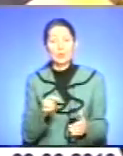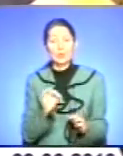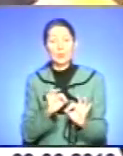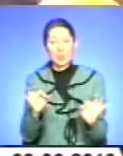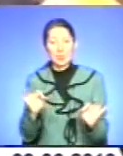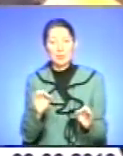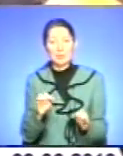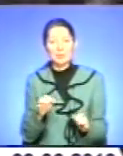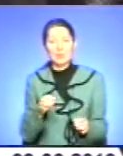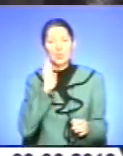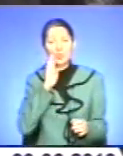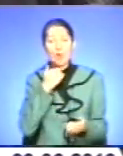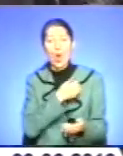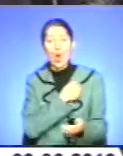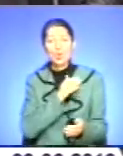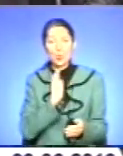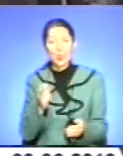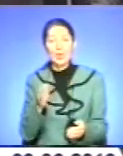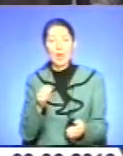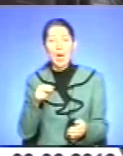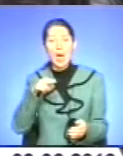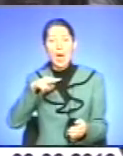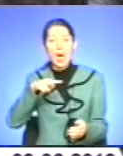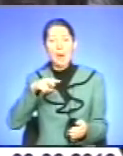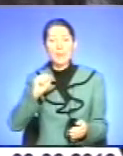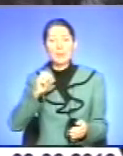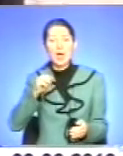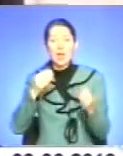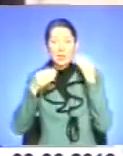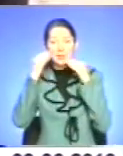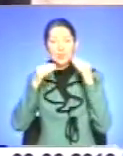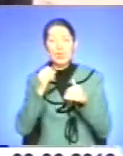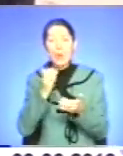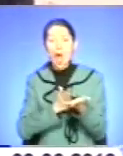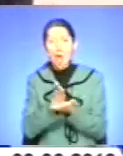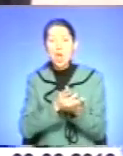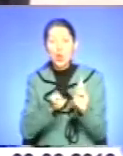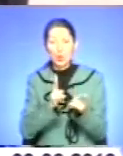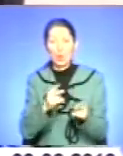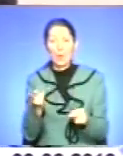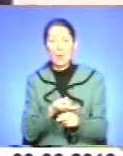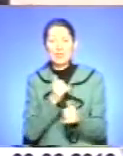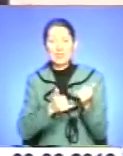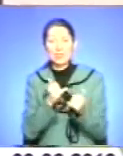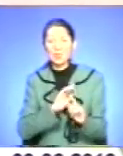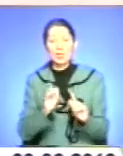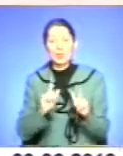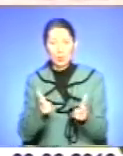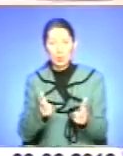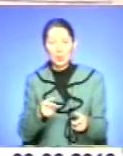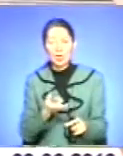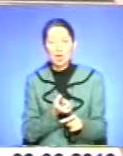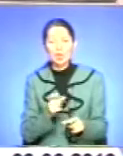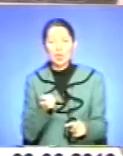стати пластичним хірургом, то без хімії їй у медичний виш не поступити. Трошки переживаю, думаю, добре здати. Чому і бажаю всім